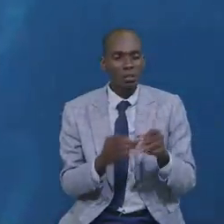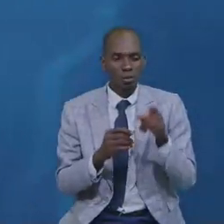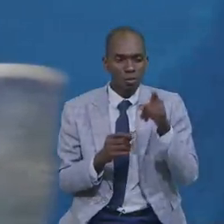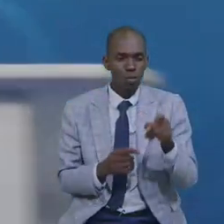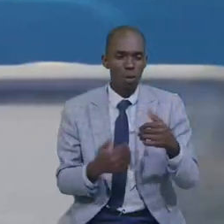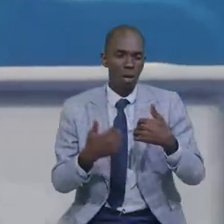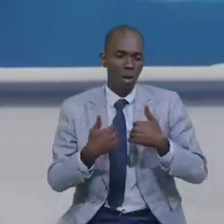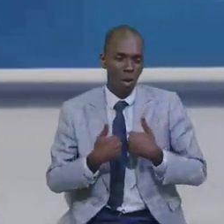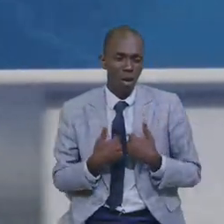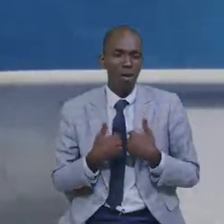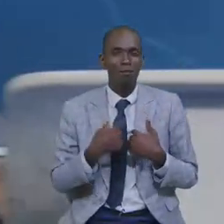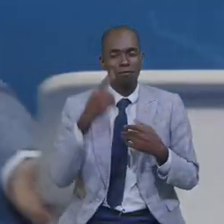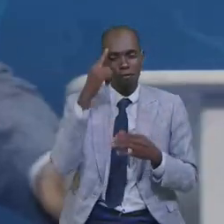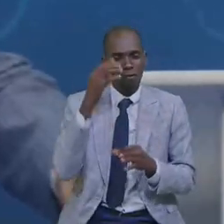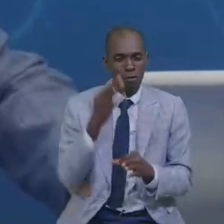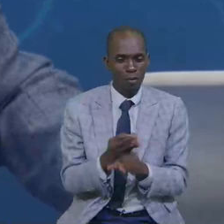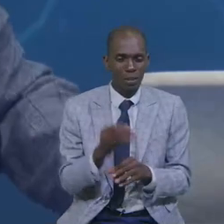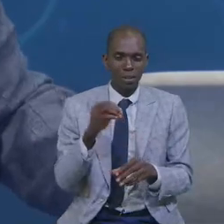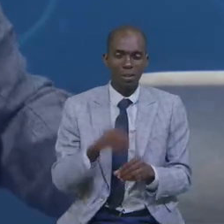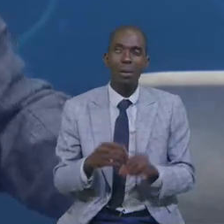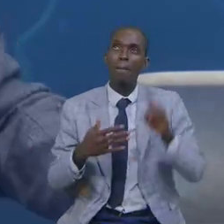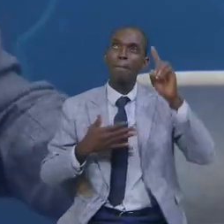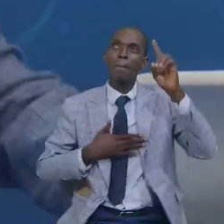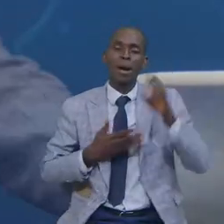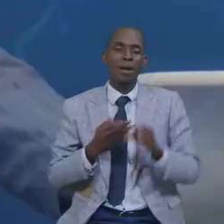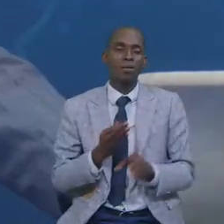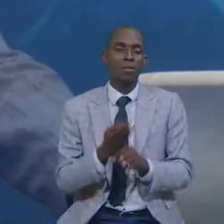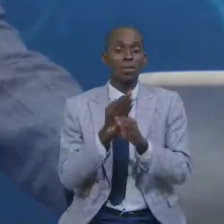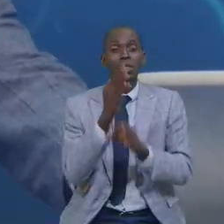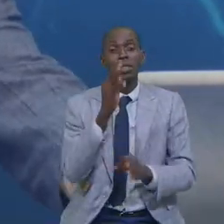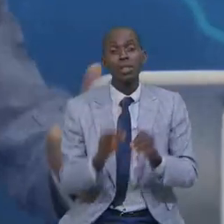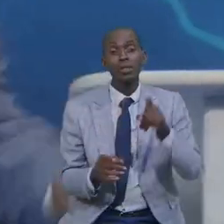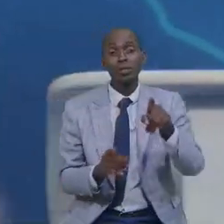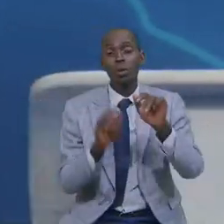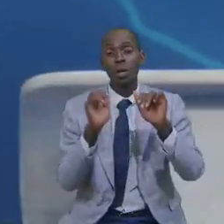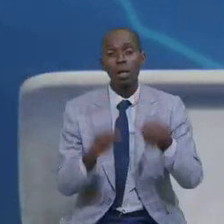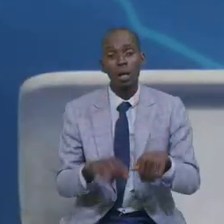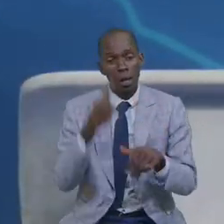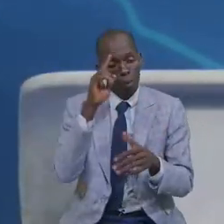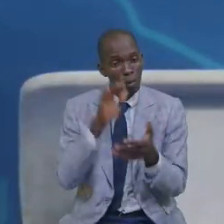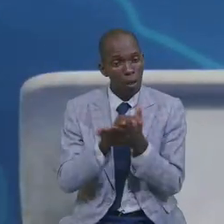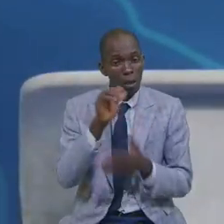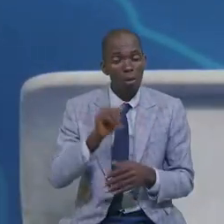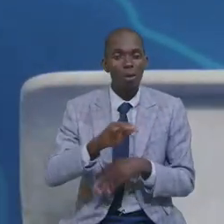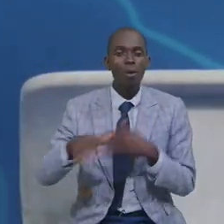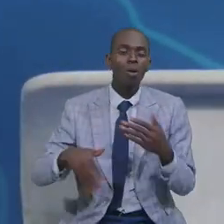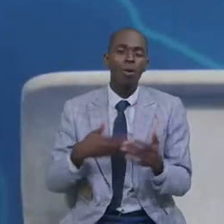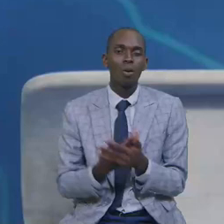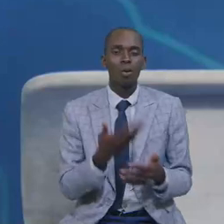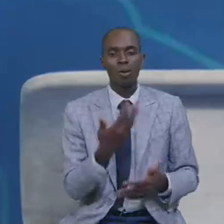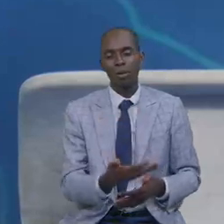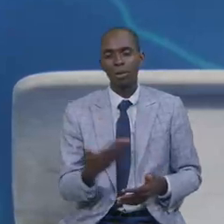si tu as froid en ma fidélité si tu peux croire tout est